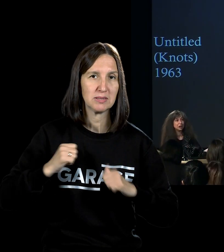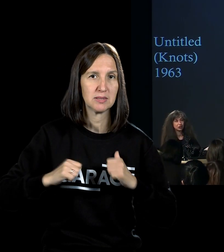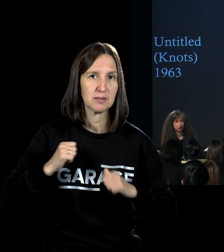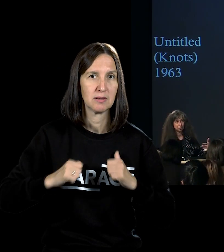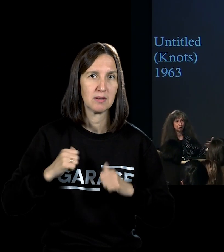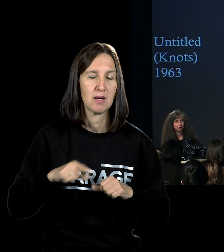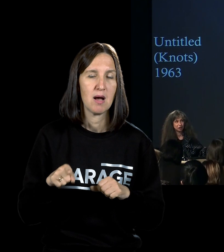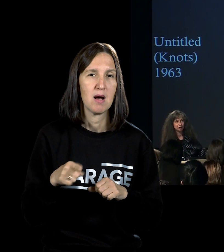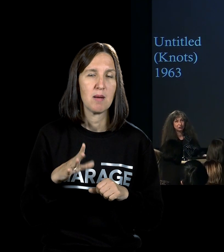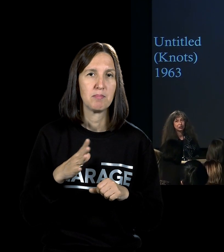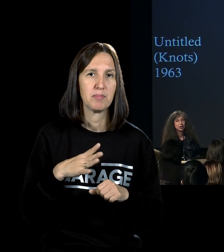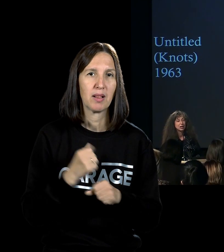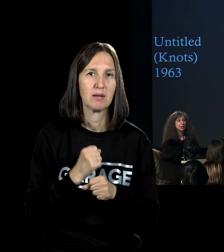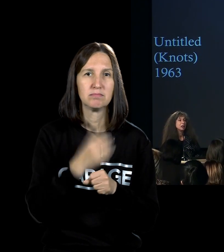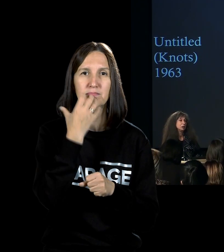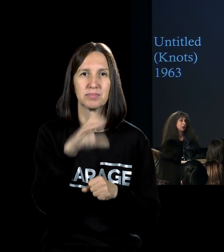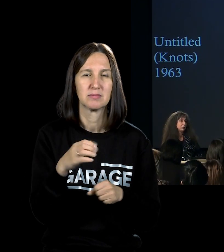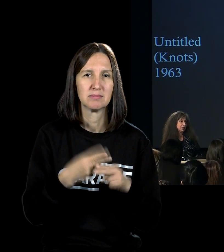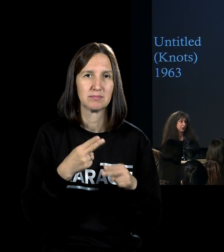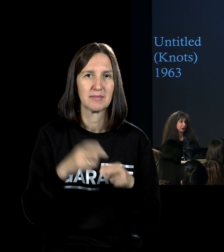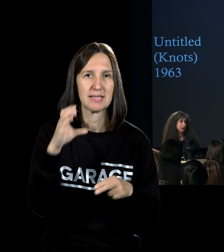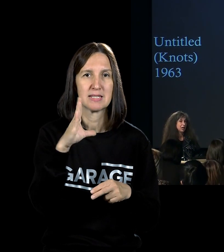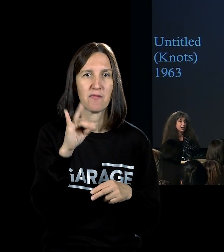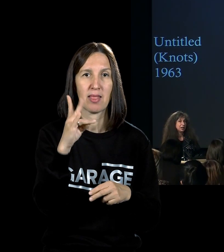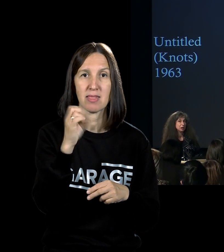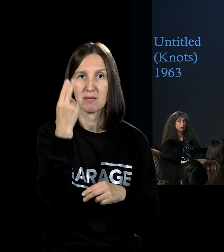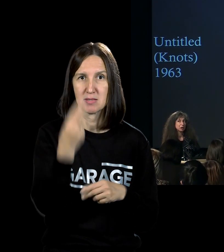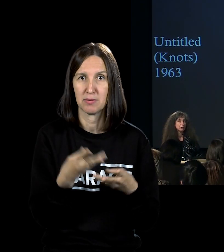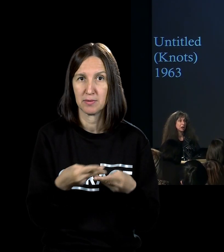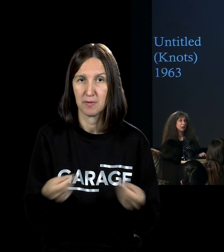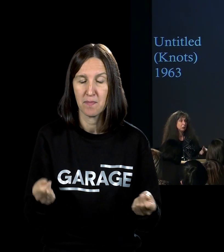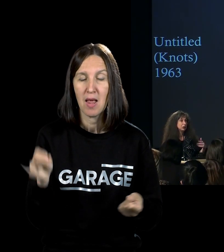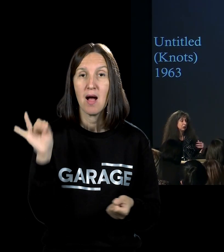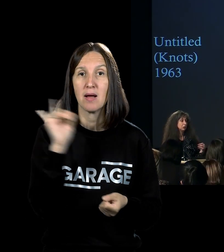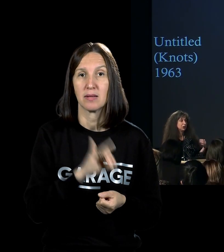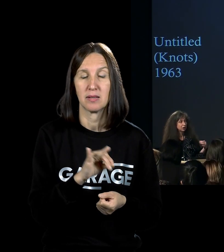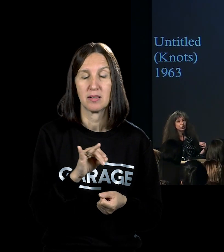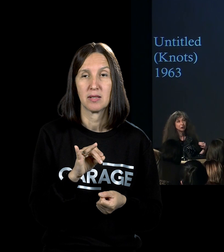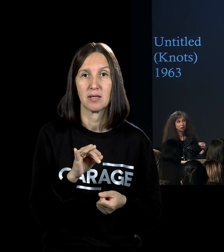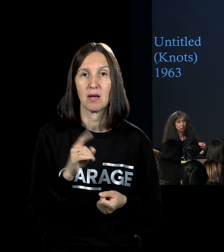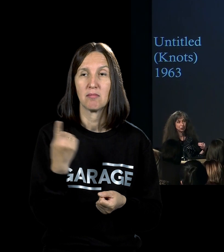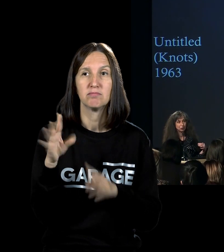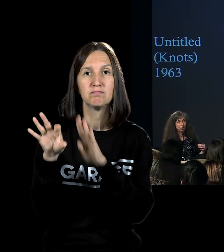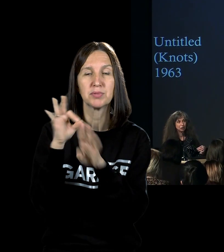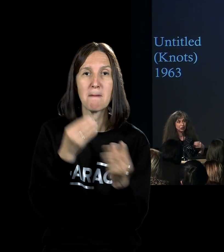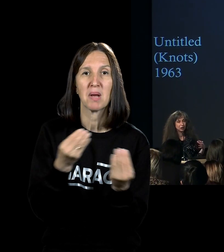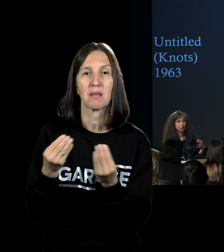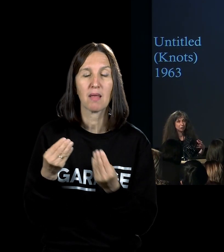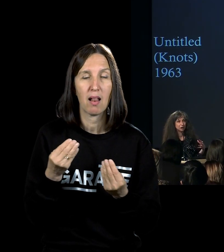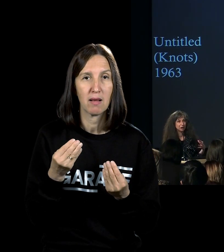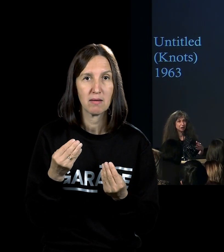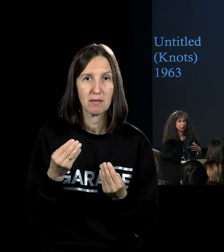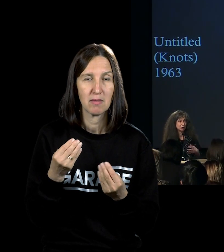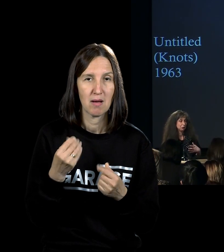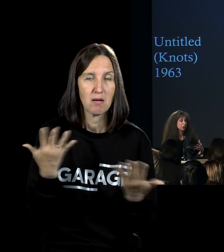он свинец расплавленный разливал, и оказывается Эва Хесса. И как бы одним из материалов, с которым он работает, вот этот